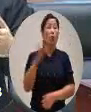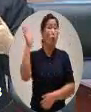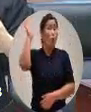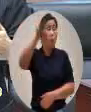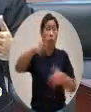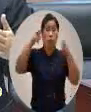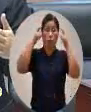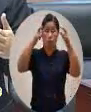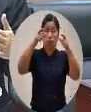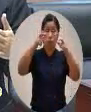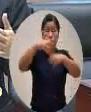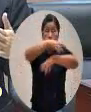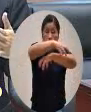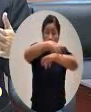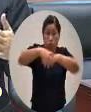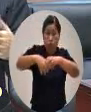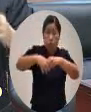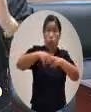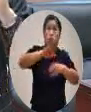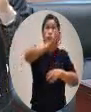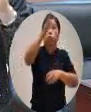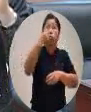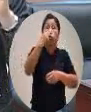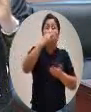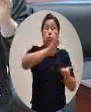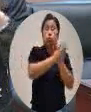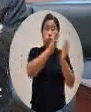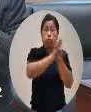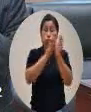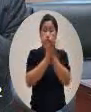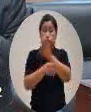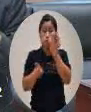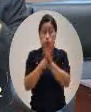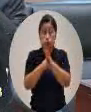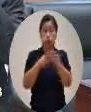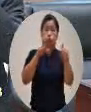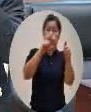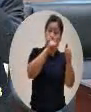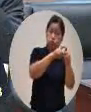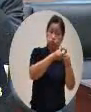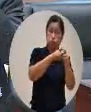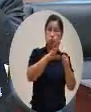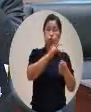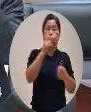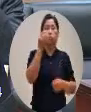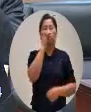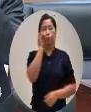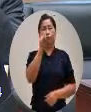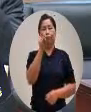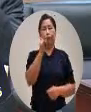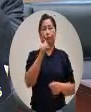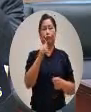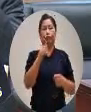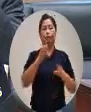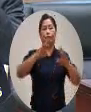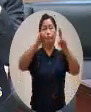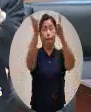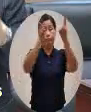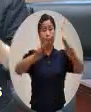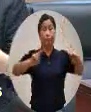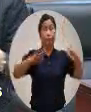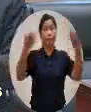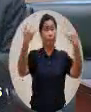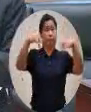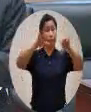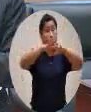氣候變遷的議題上在這個變成一個很好的一個國際舞台所以這裡也要恭喜陳市長